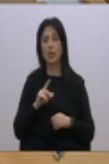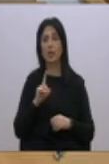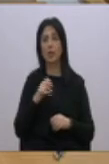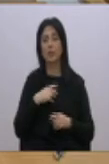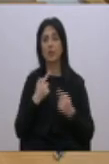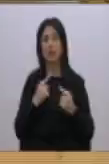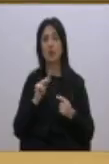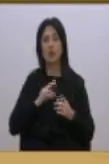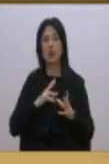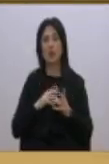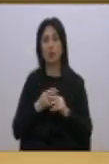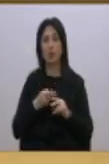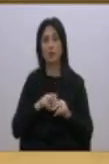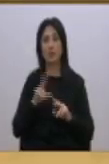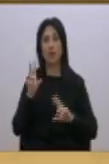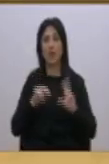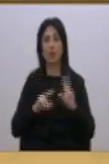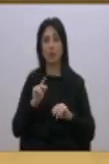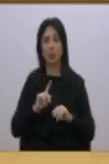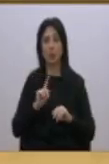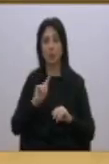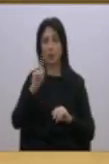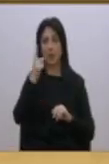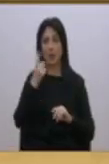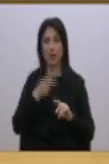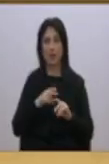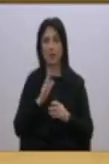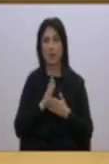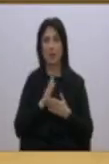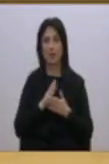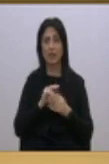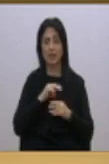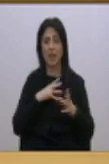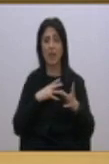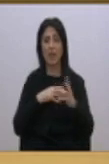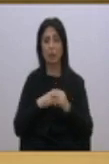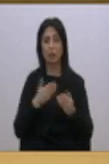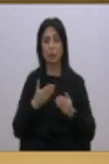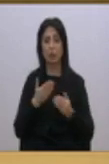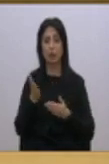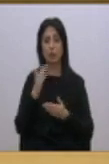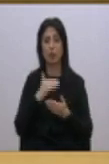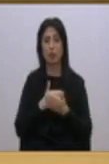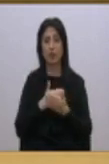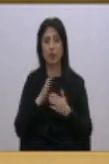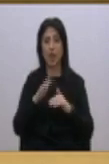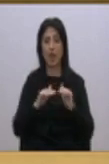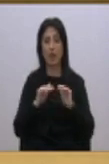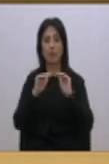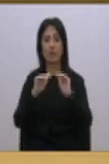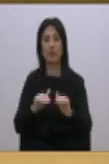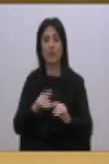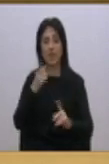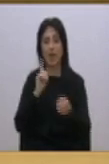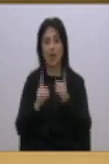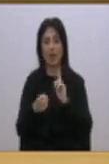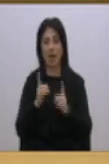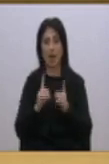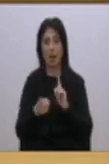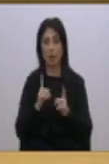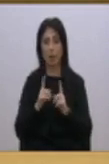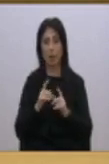es tanamshomloba imis gatvalistsinebit rom pirveli es aris tanamshomloba romlis shedegadats kheli miguitsvdeba realurat